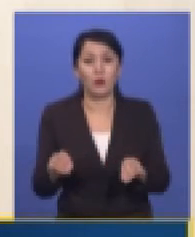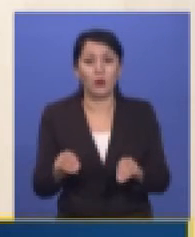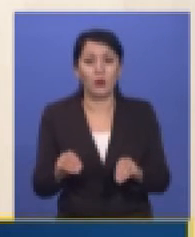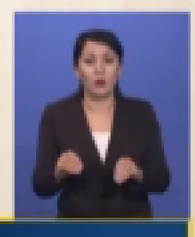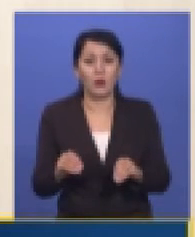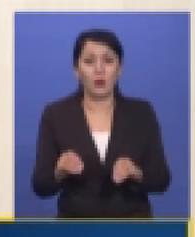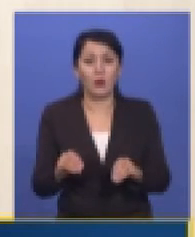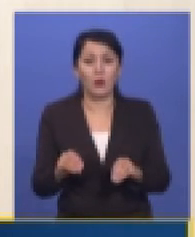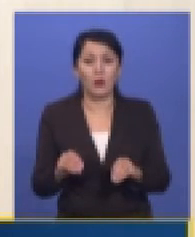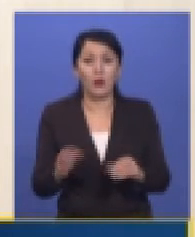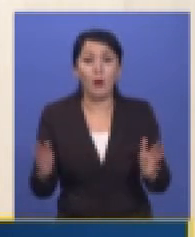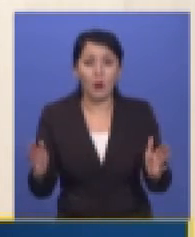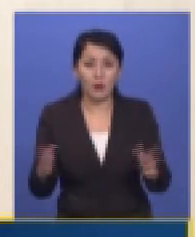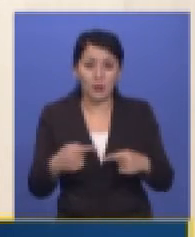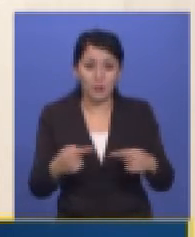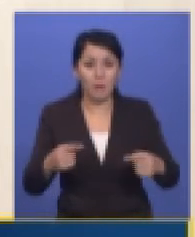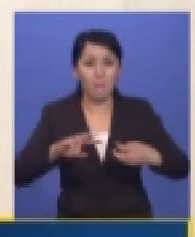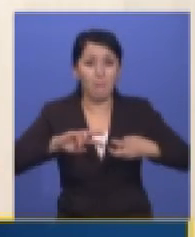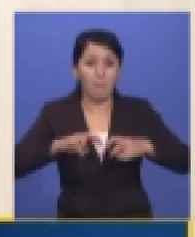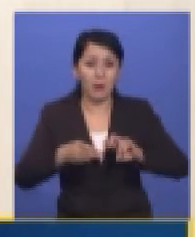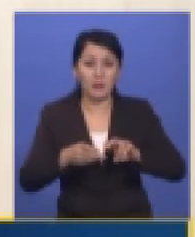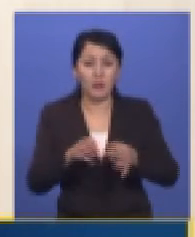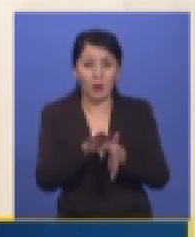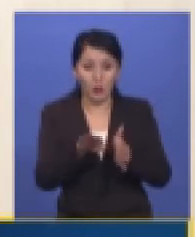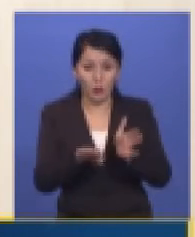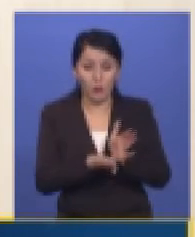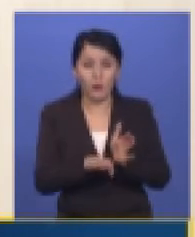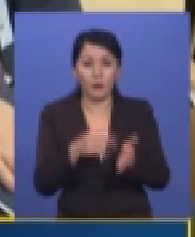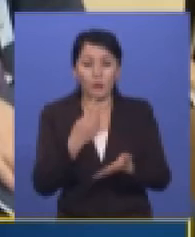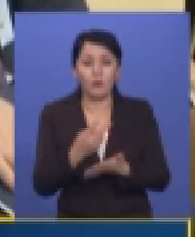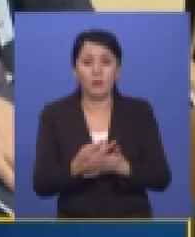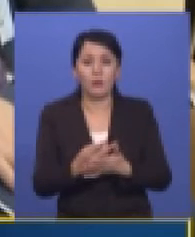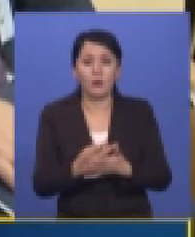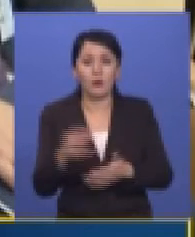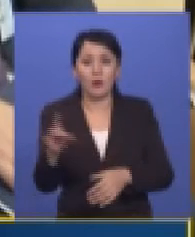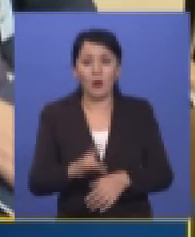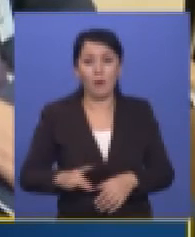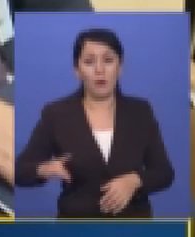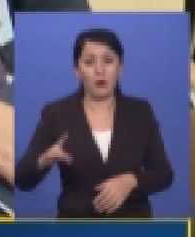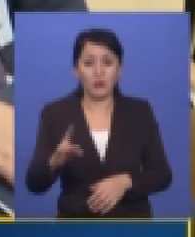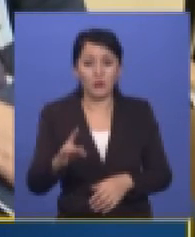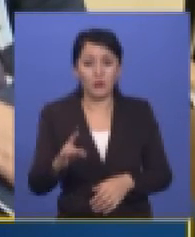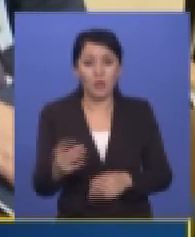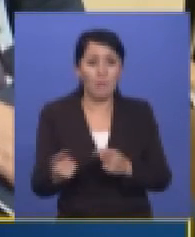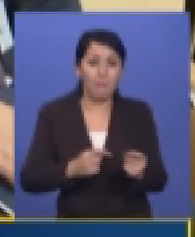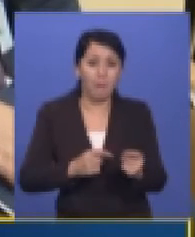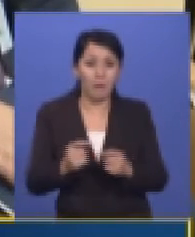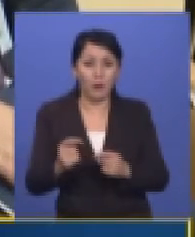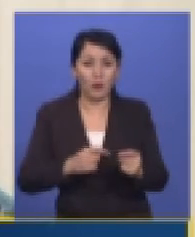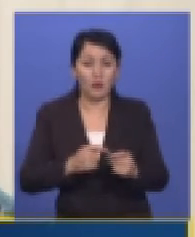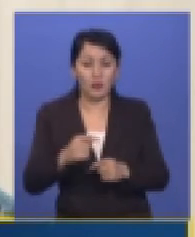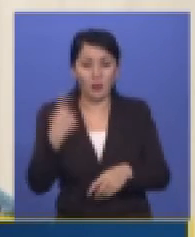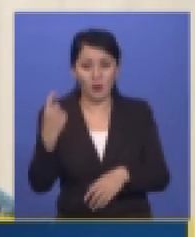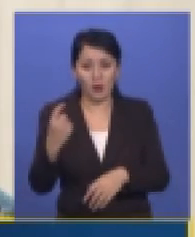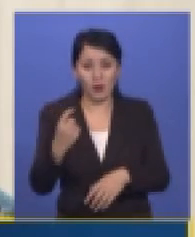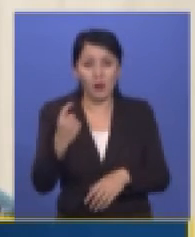жоқ, керісінше кейбір мәселелер төмендеуінде көріп отырмыз. Өңір басшысы аудан жетекшілеріне және